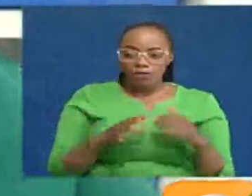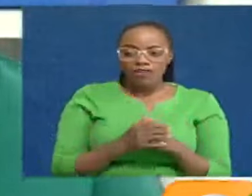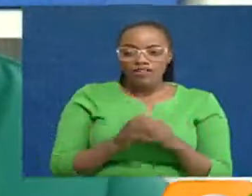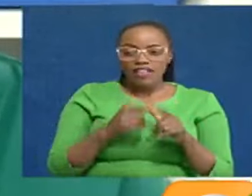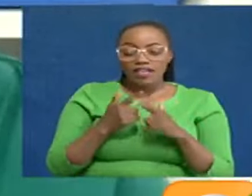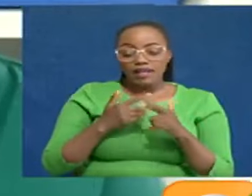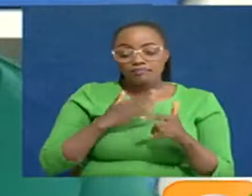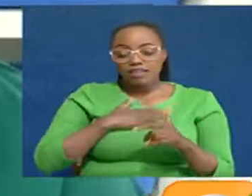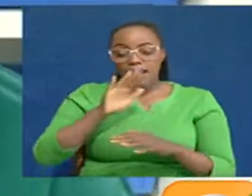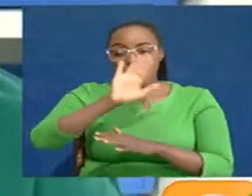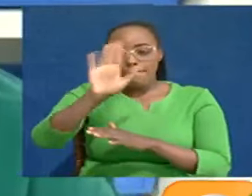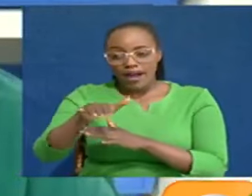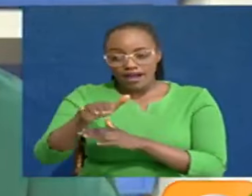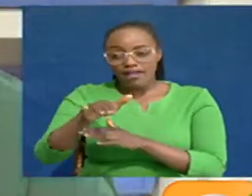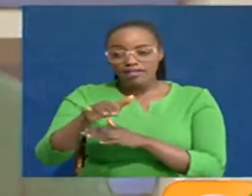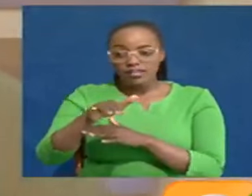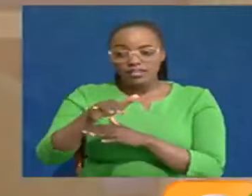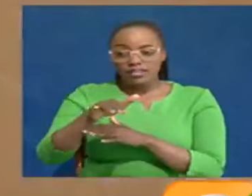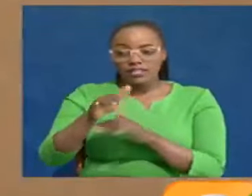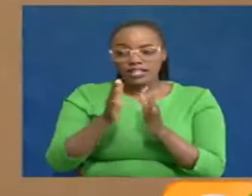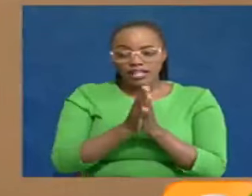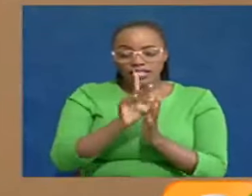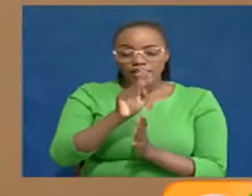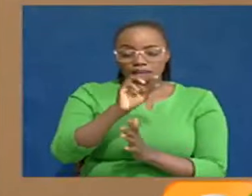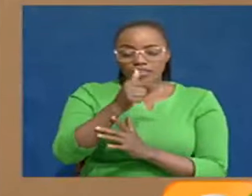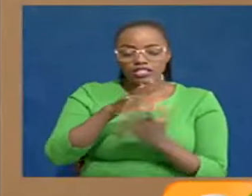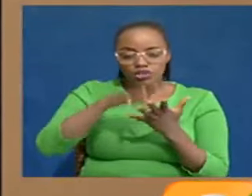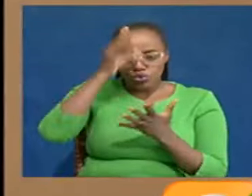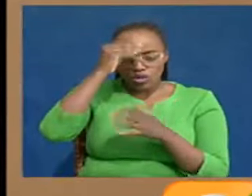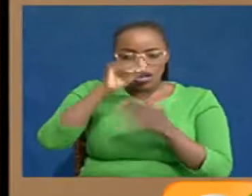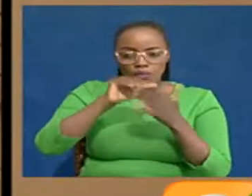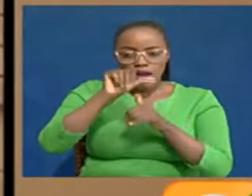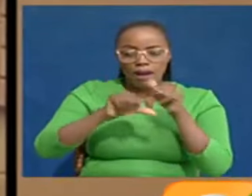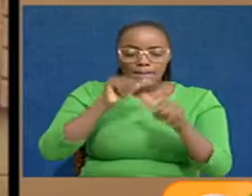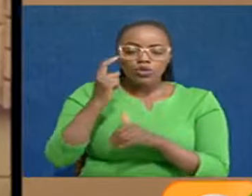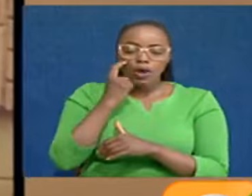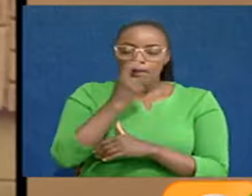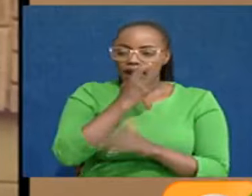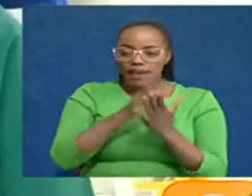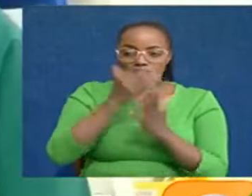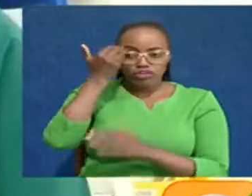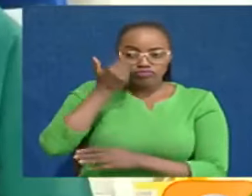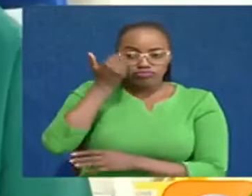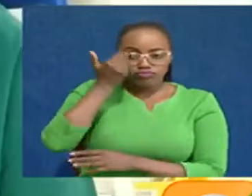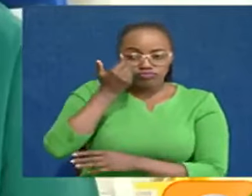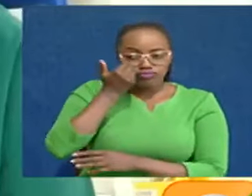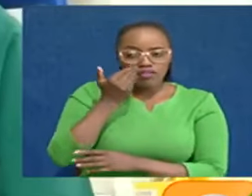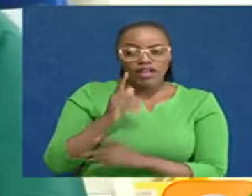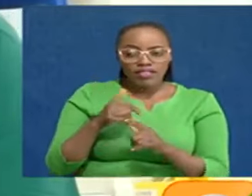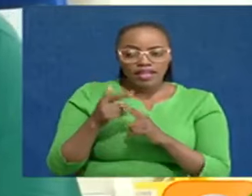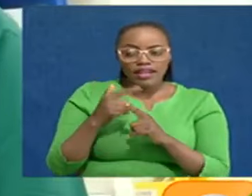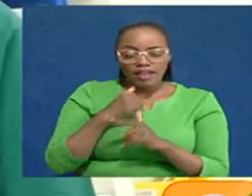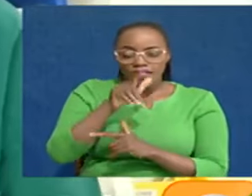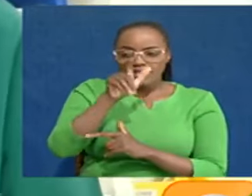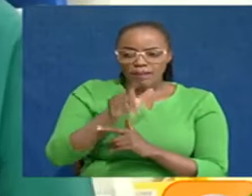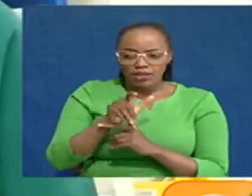sasa nirudi sasa Nairobi KMTC nijifunze kuhusu macho na upasuaji ya macho. Nikakuja huku